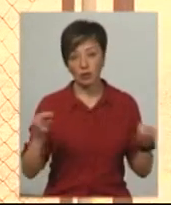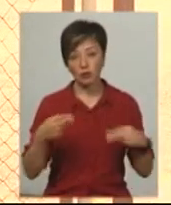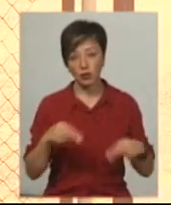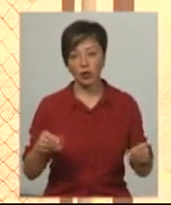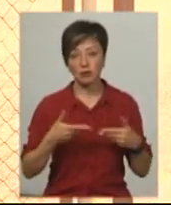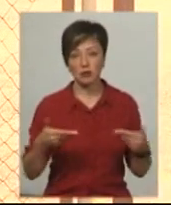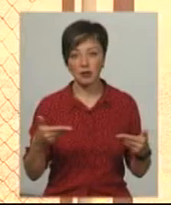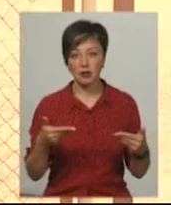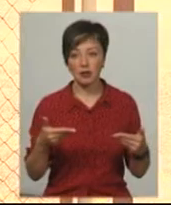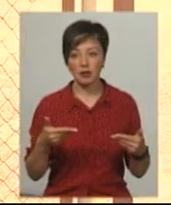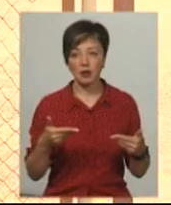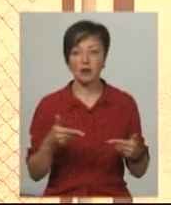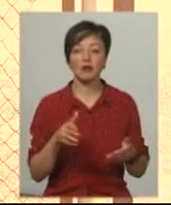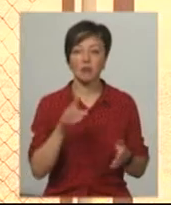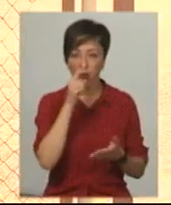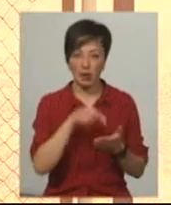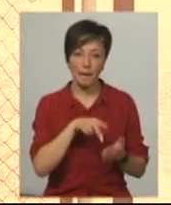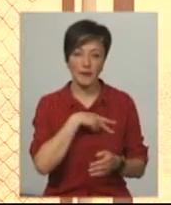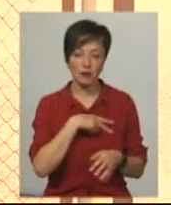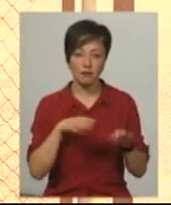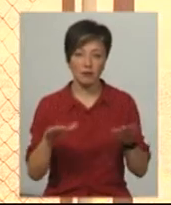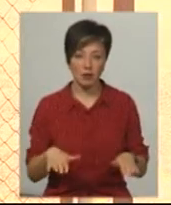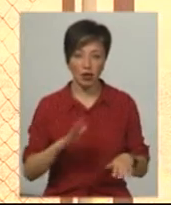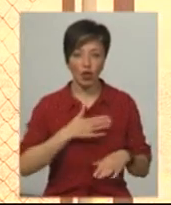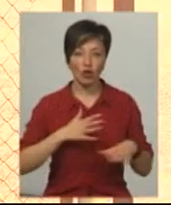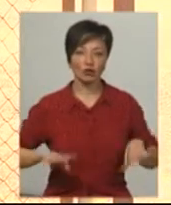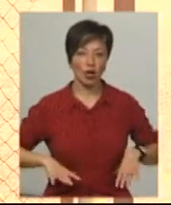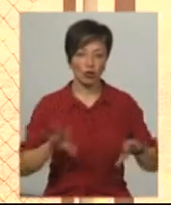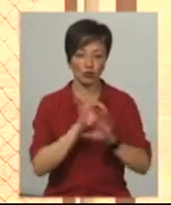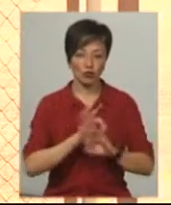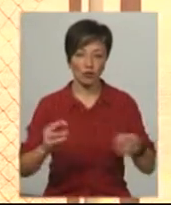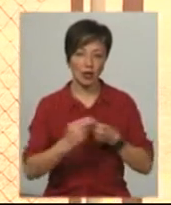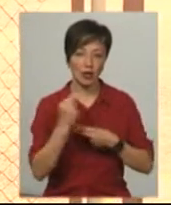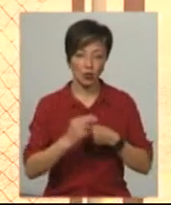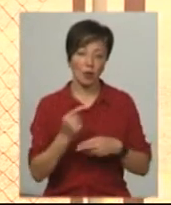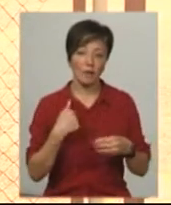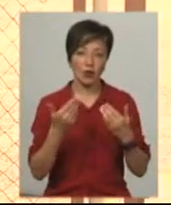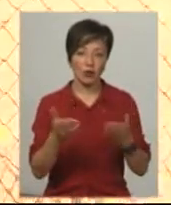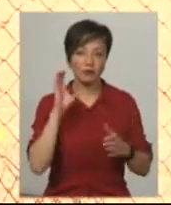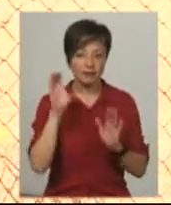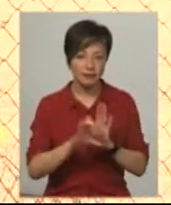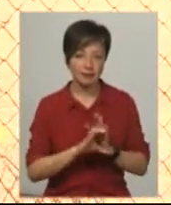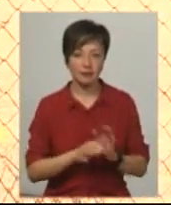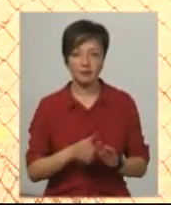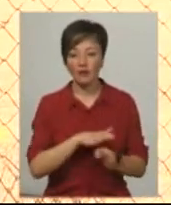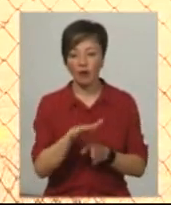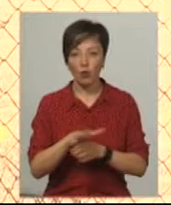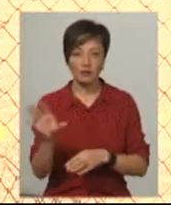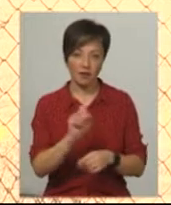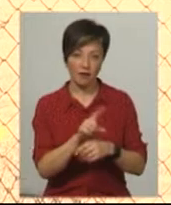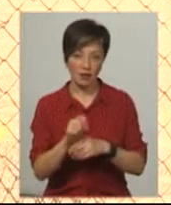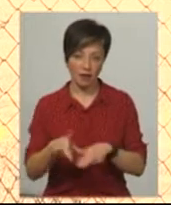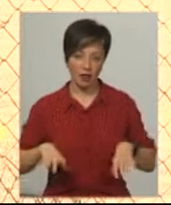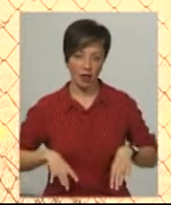ми заїжджаємо в призових місцях, так як наш тренер нас чудово тренує, і ми його слухаємо, виконуємо всі його